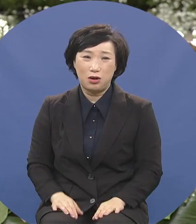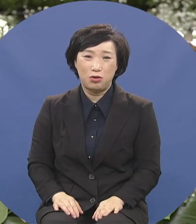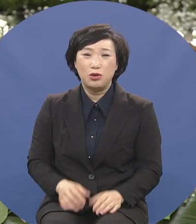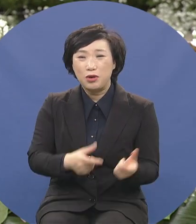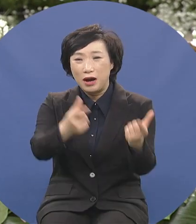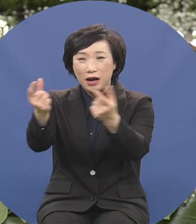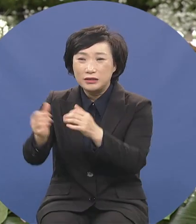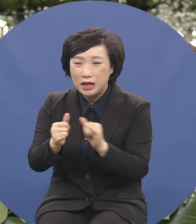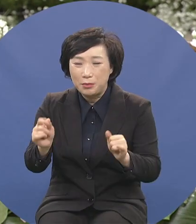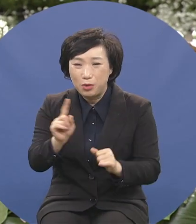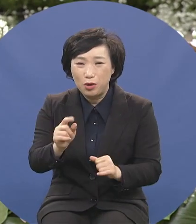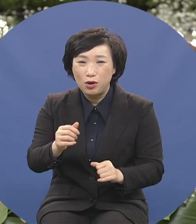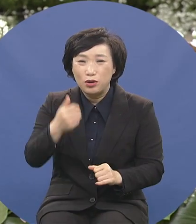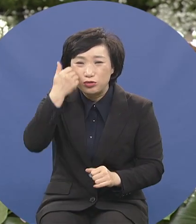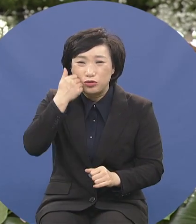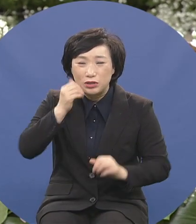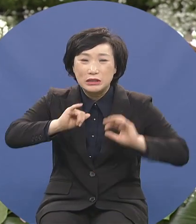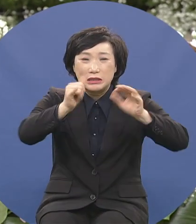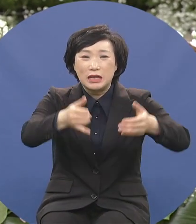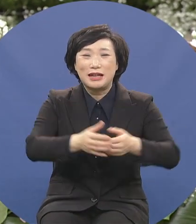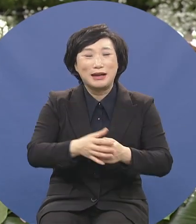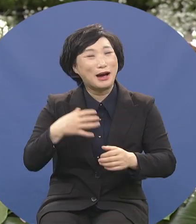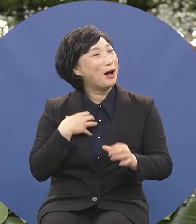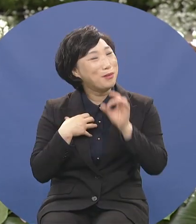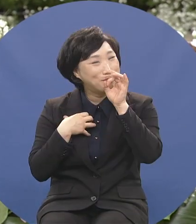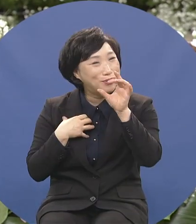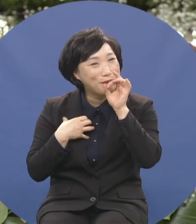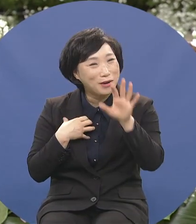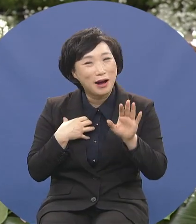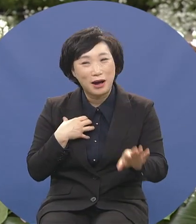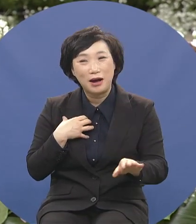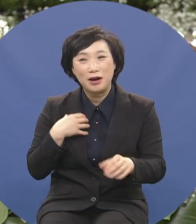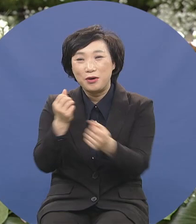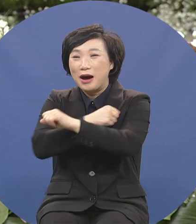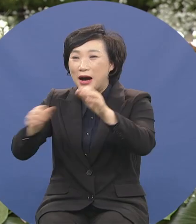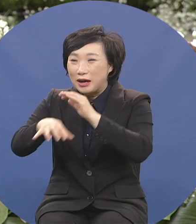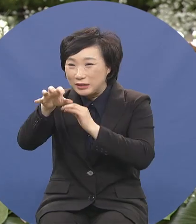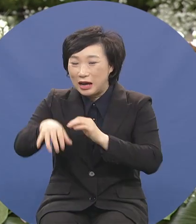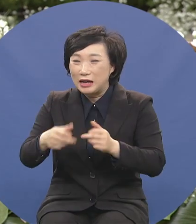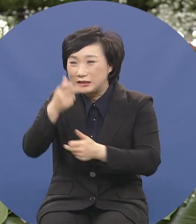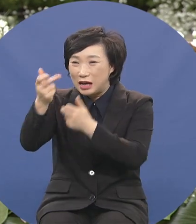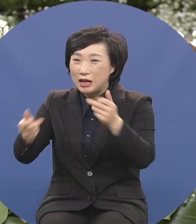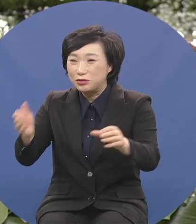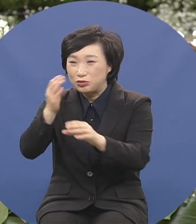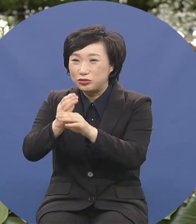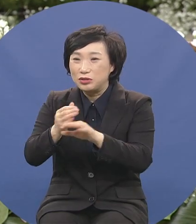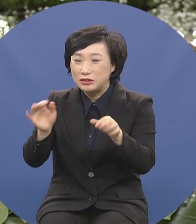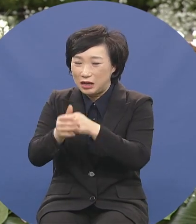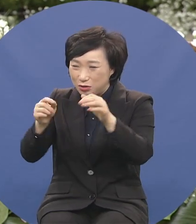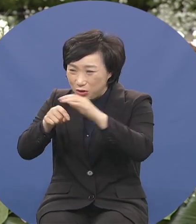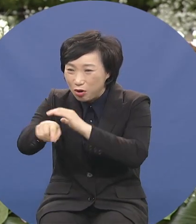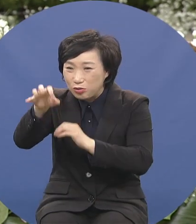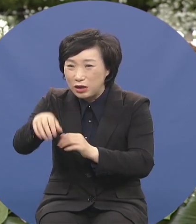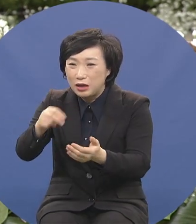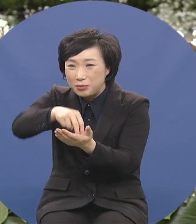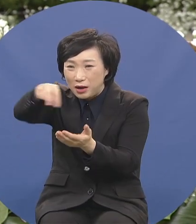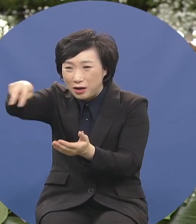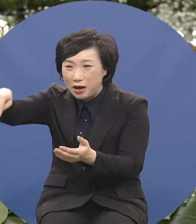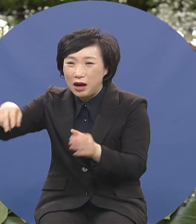이런 사람들은 세상에 감당할 수 없다. 저희가 광야의 산중과 암열과 토굴에서 유리하면서